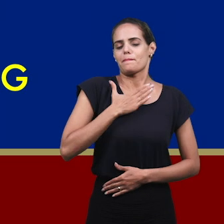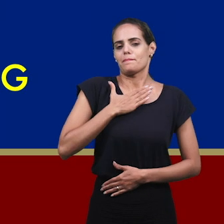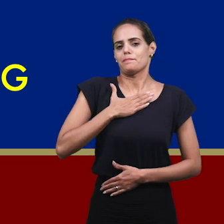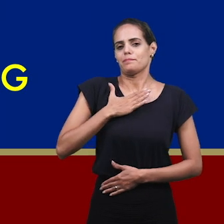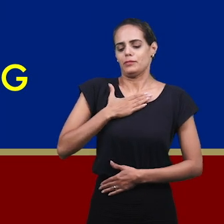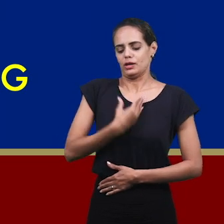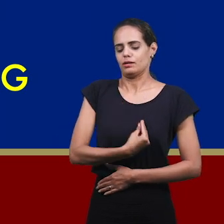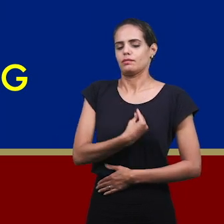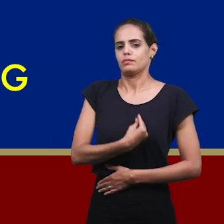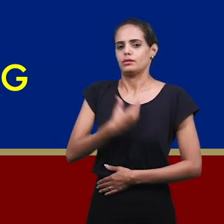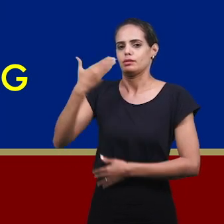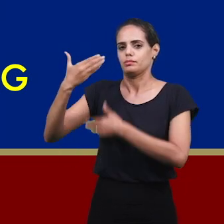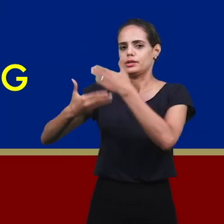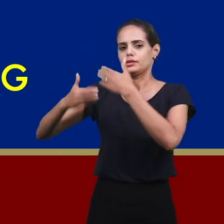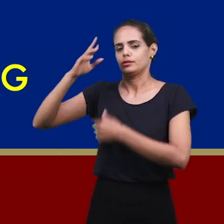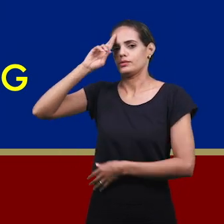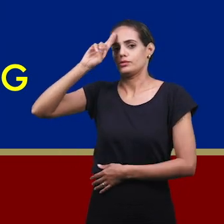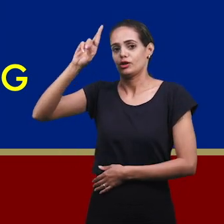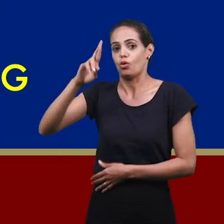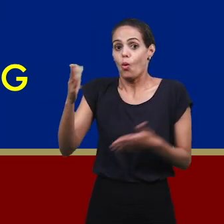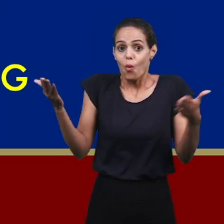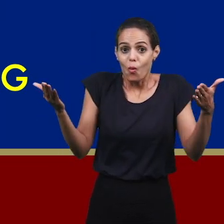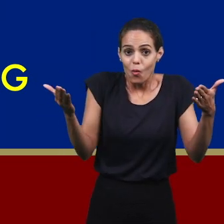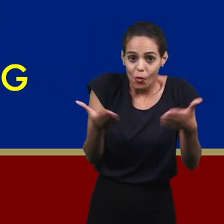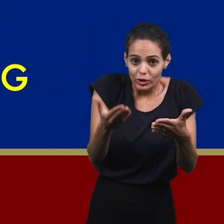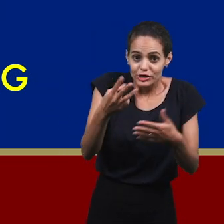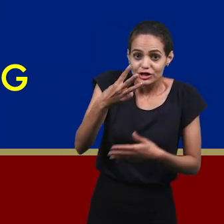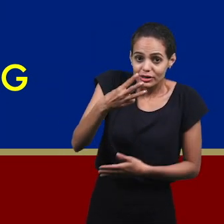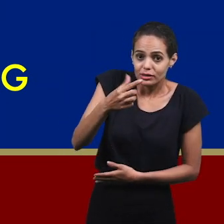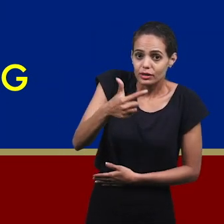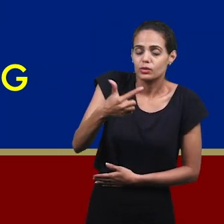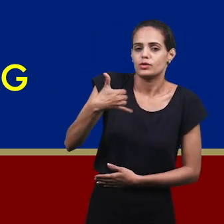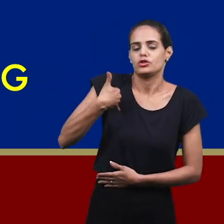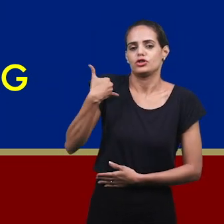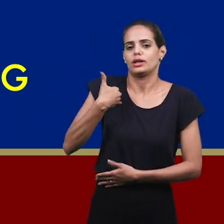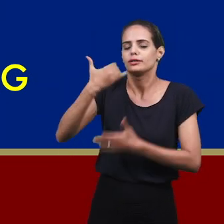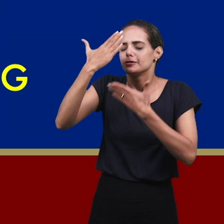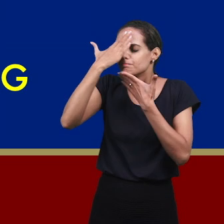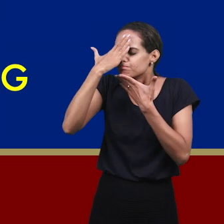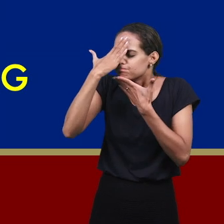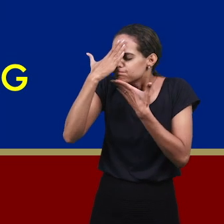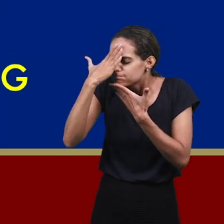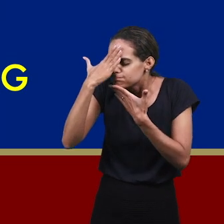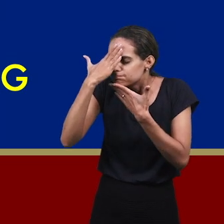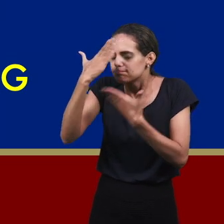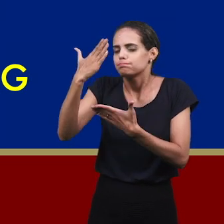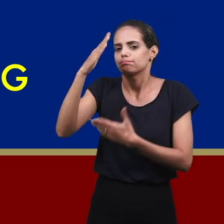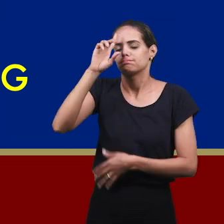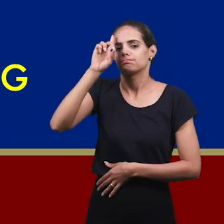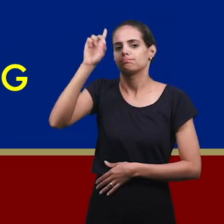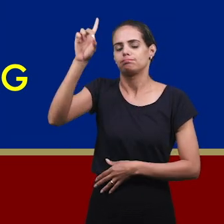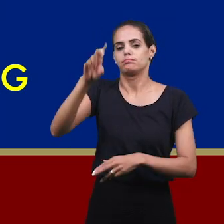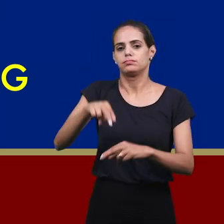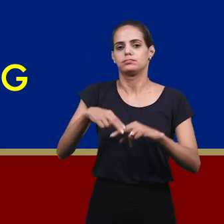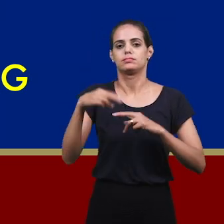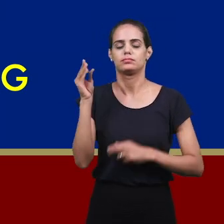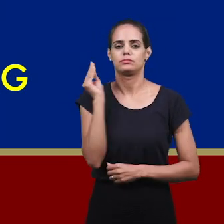aujourd'hui, j'ai 32 ans. Je remercie à Dieu pour l'opportunité